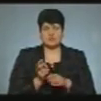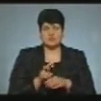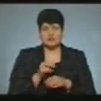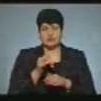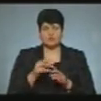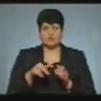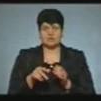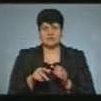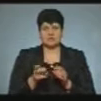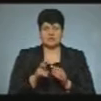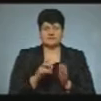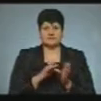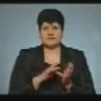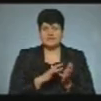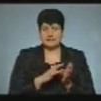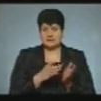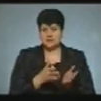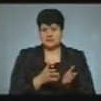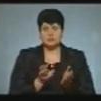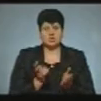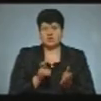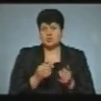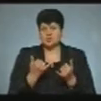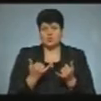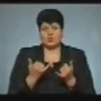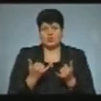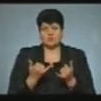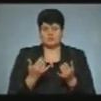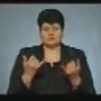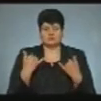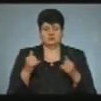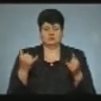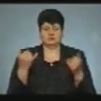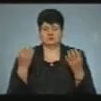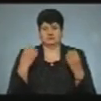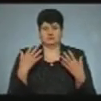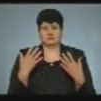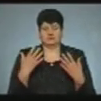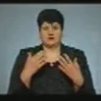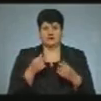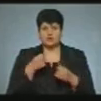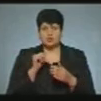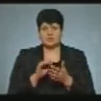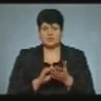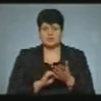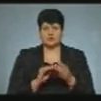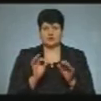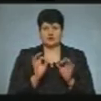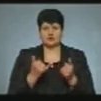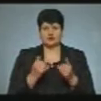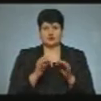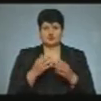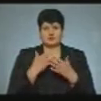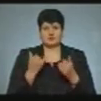ходити, зійшла тут в центрі. І пішла сьогодні, таке як сніг на голову. Навіть такого, вчора виписали рецепт, ніхто нічого не знає, сьогодні вже не